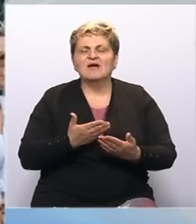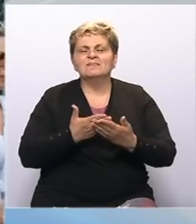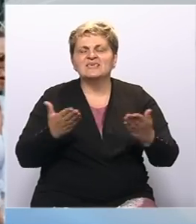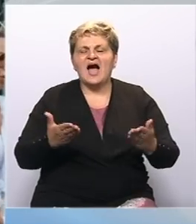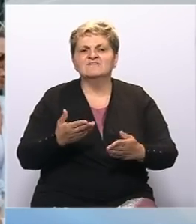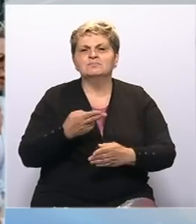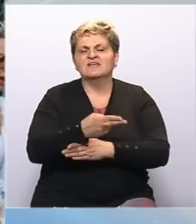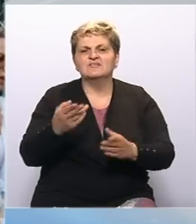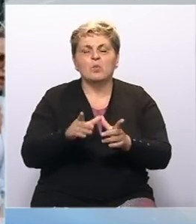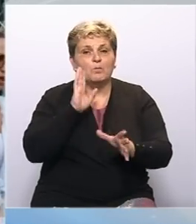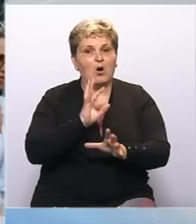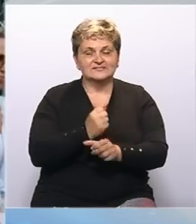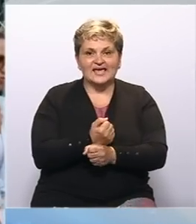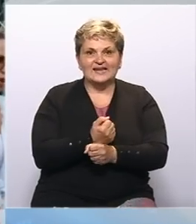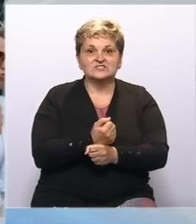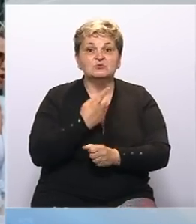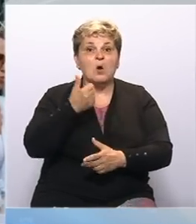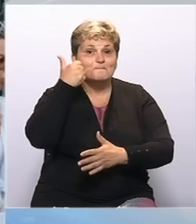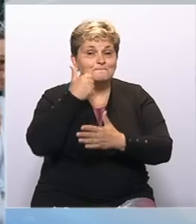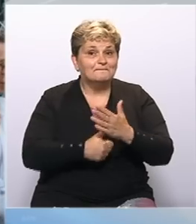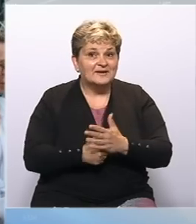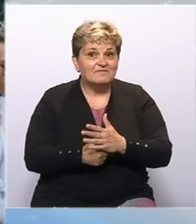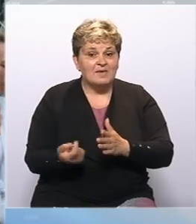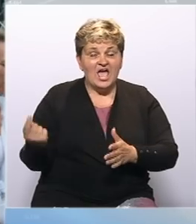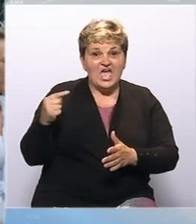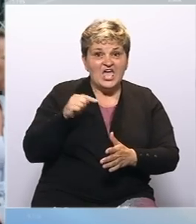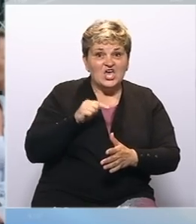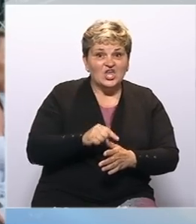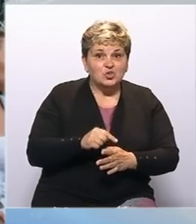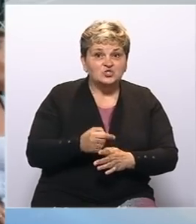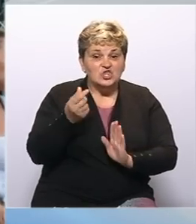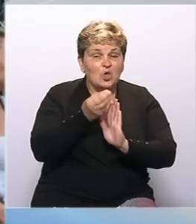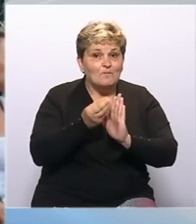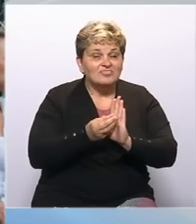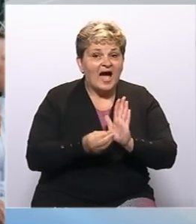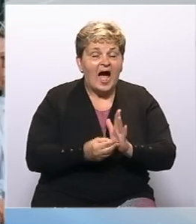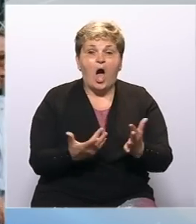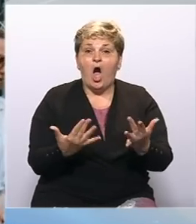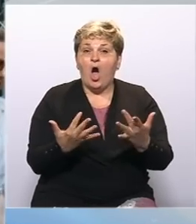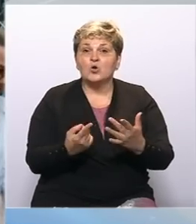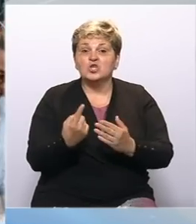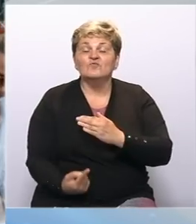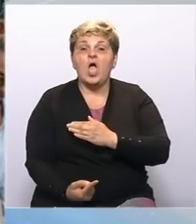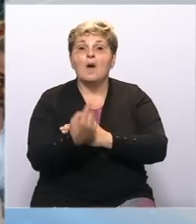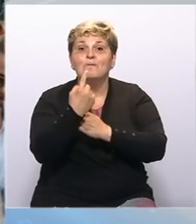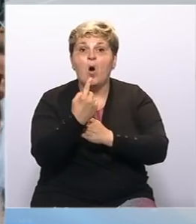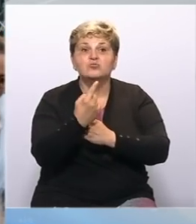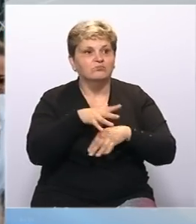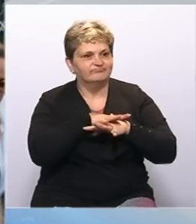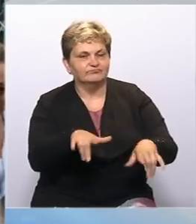u Bosni i Hercegovini, gdje ćemo po prvi put doći do pionirskih podataka, u stvari koliko je ova pojava rasprostranjena.